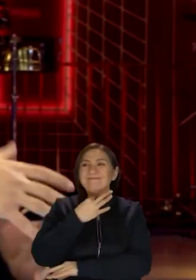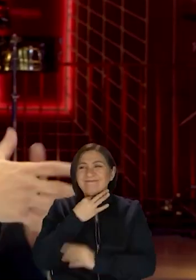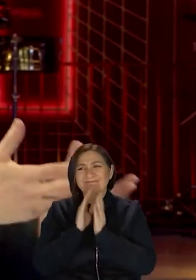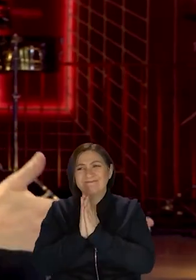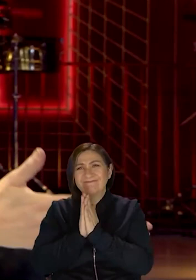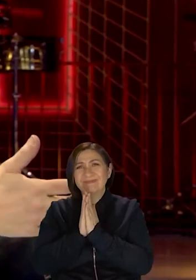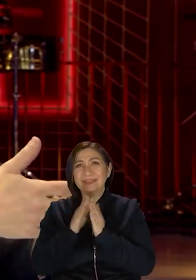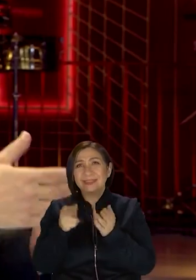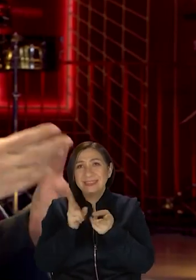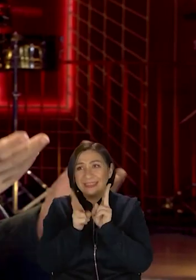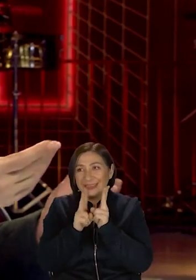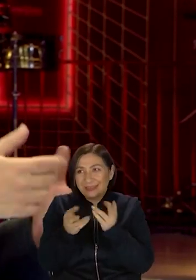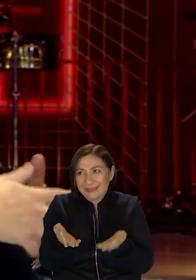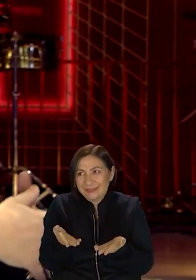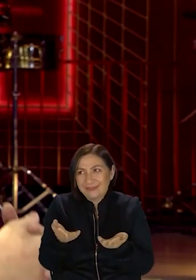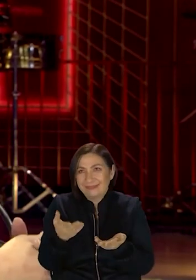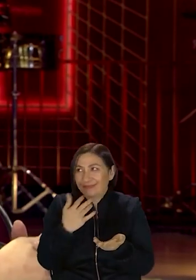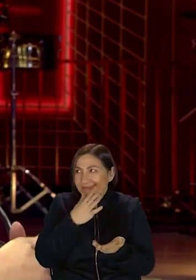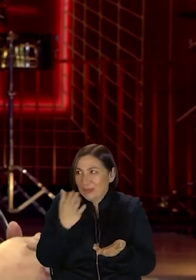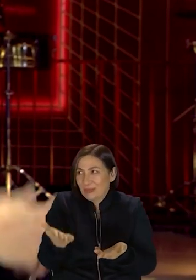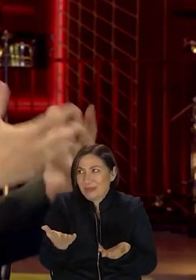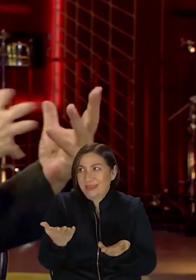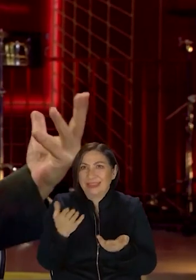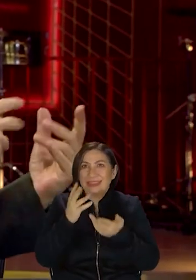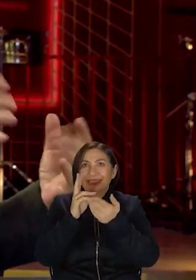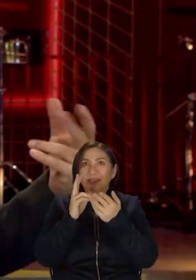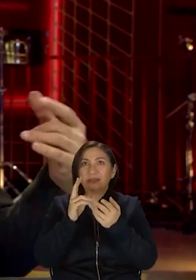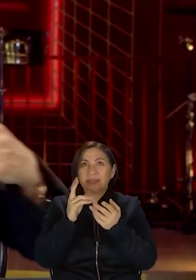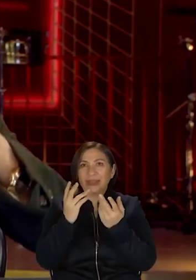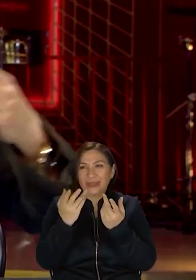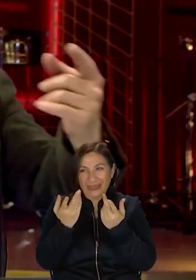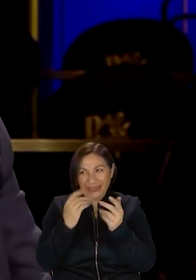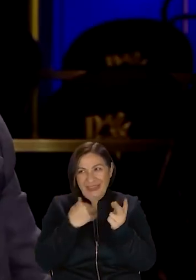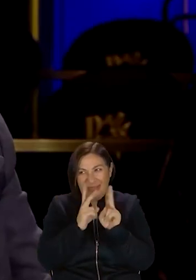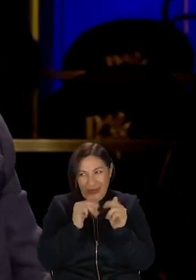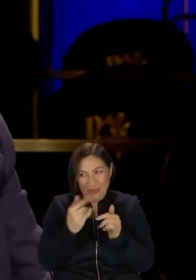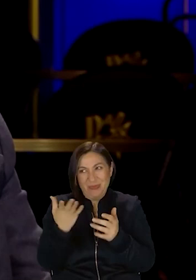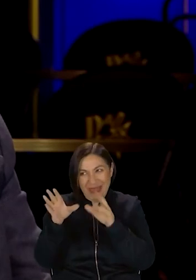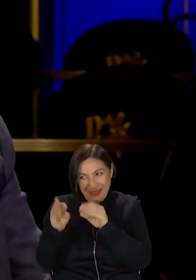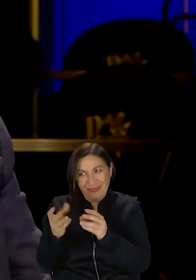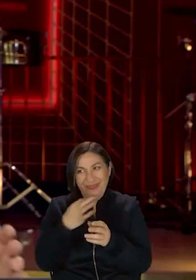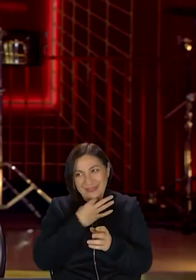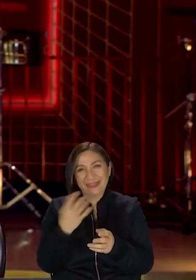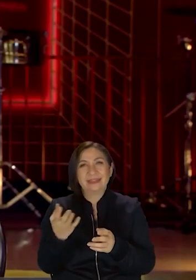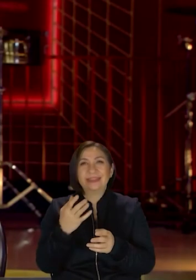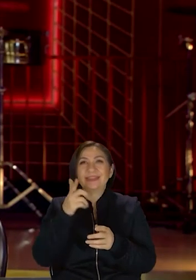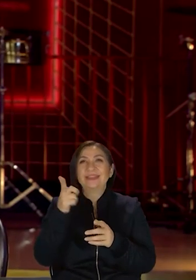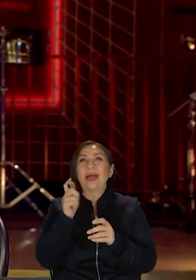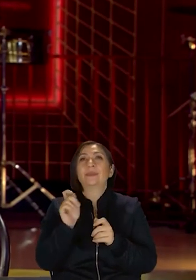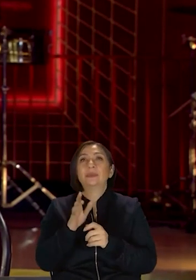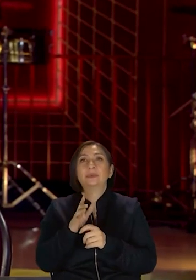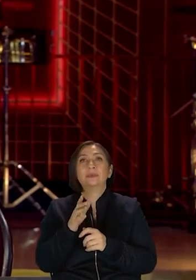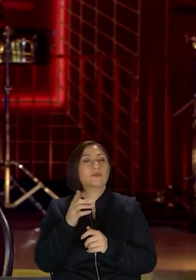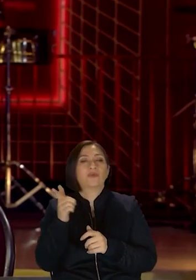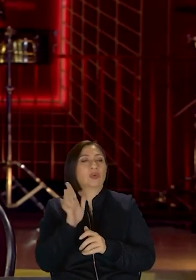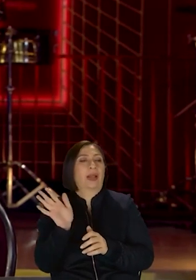hanımefendi sonuçta bir tiyatro dünya videosunu dedim. Oyun oynanıyor mu? Ben de oynuyorum seyircinin arasına gidelim. Yani videosunu çekmesek.